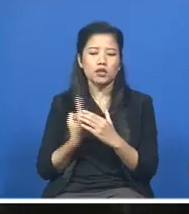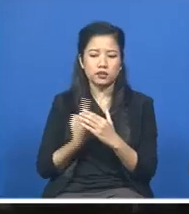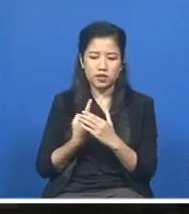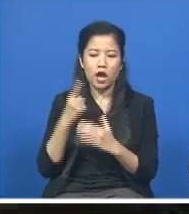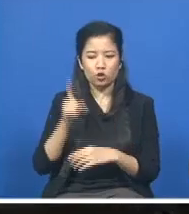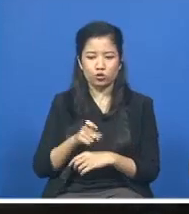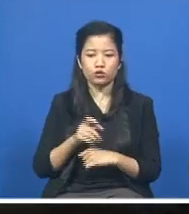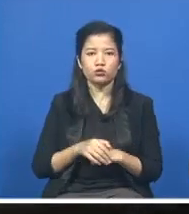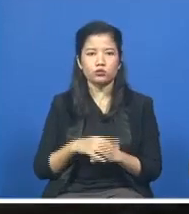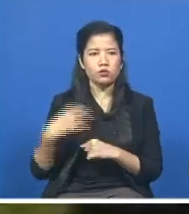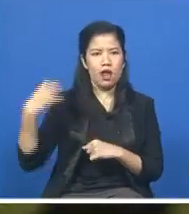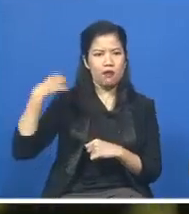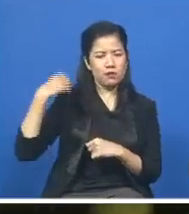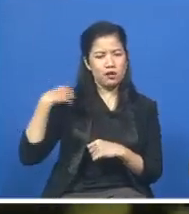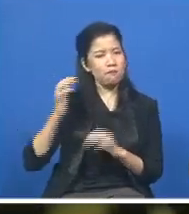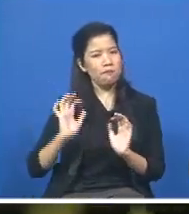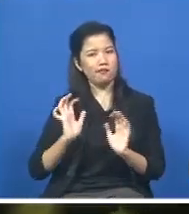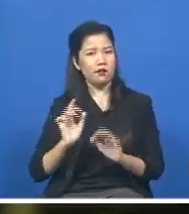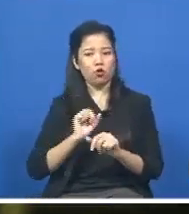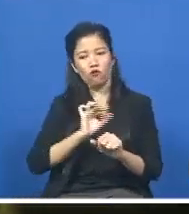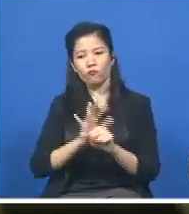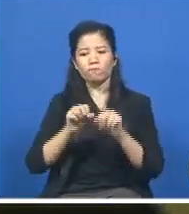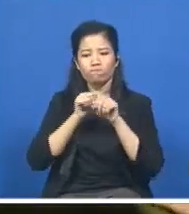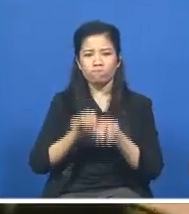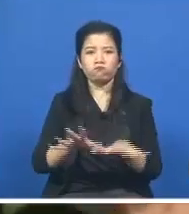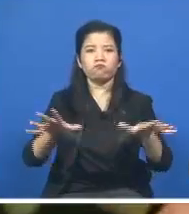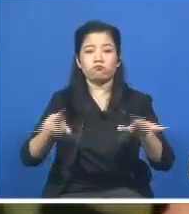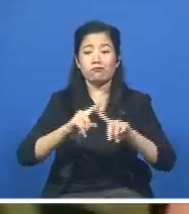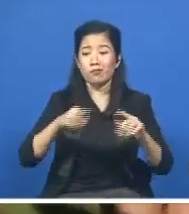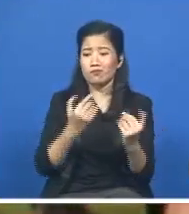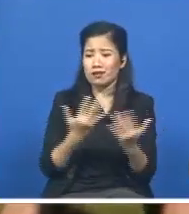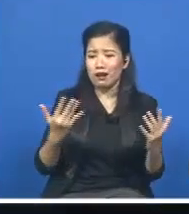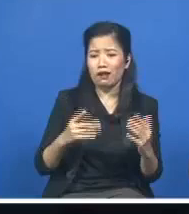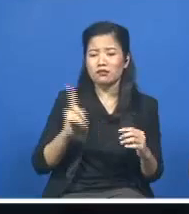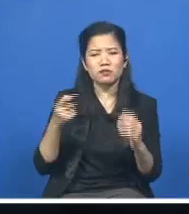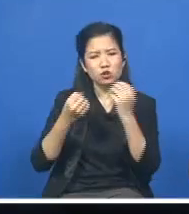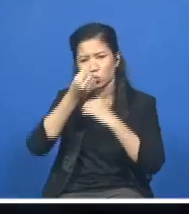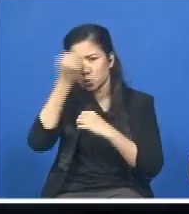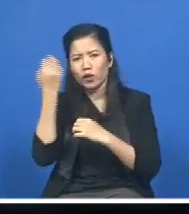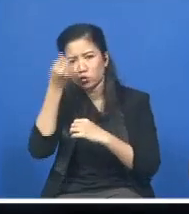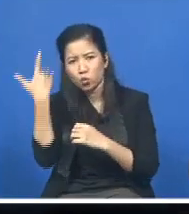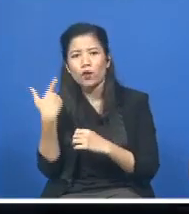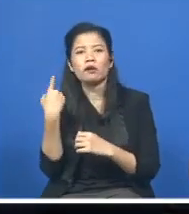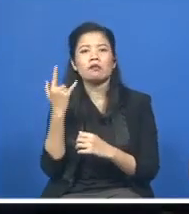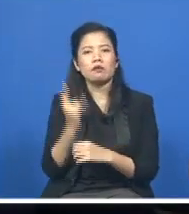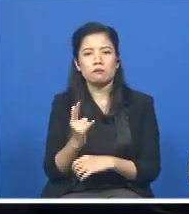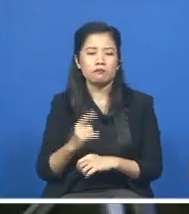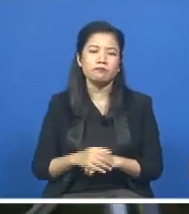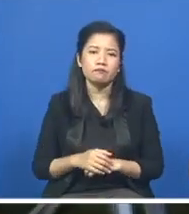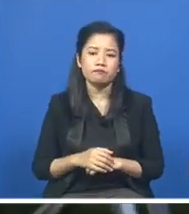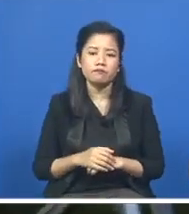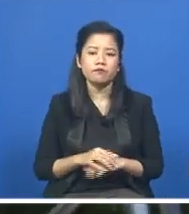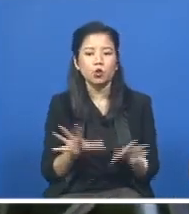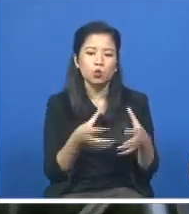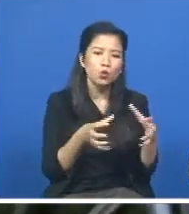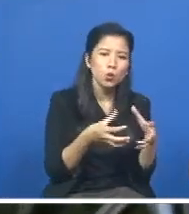COVID-19 menginfeksi begitu masif. Kendati demikian, sebagian warganya tetap apatis menyikapi penyebaran virus ini,